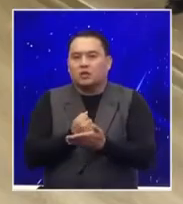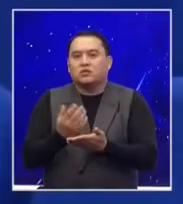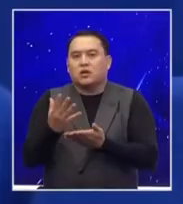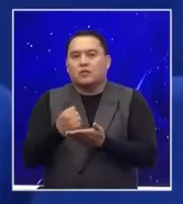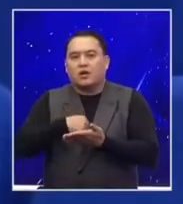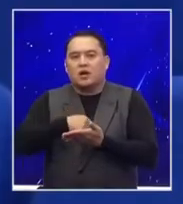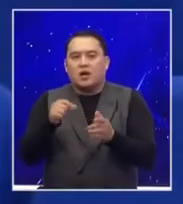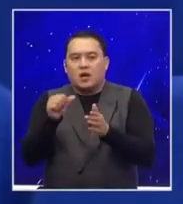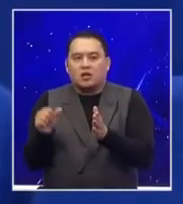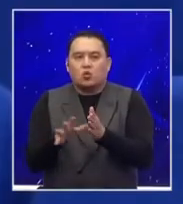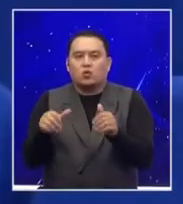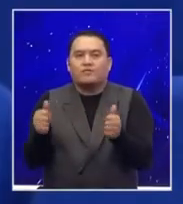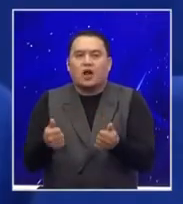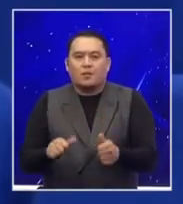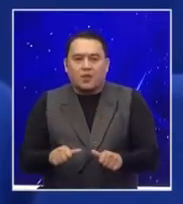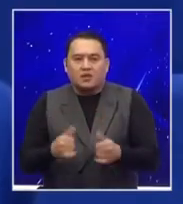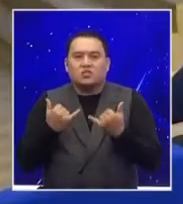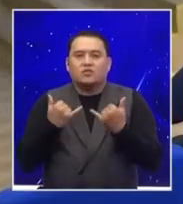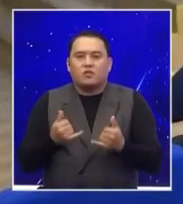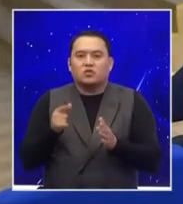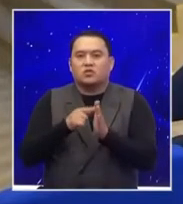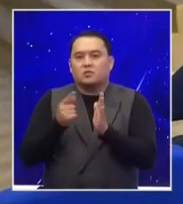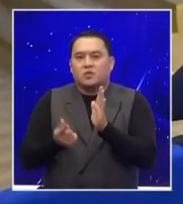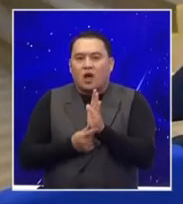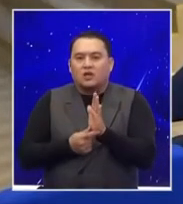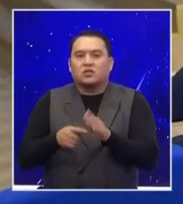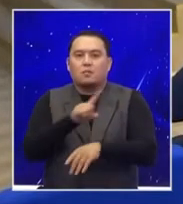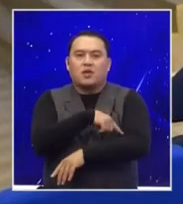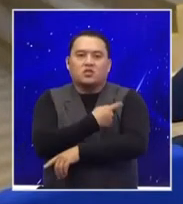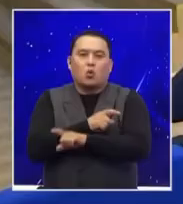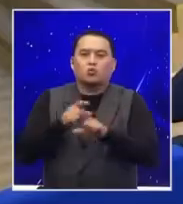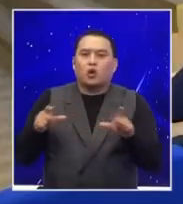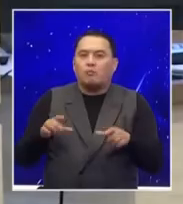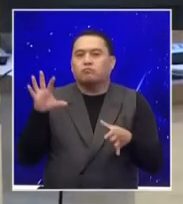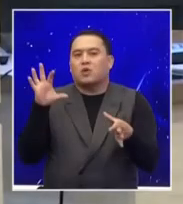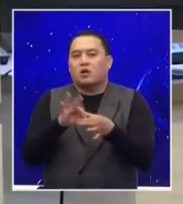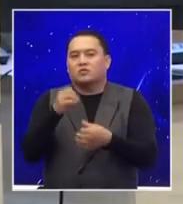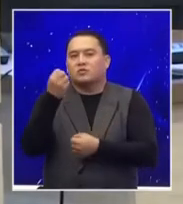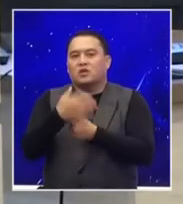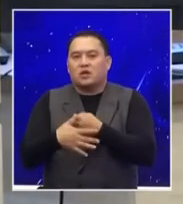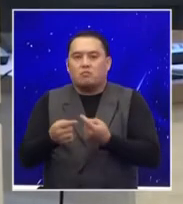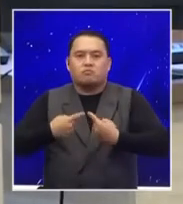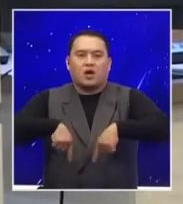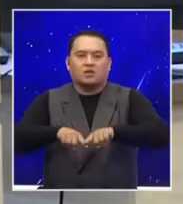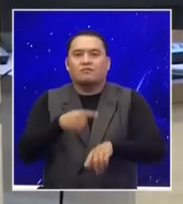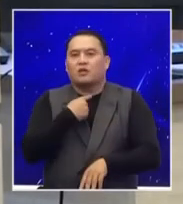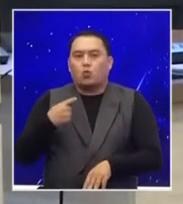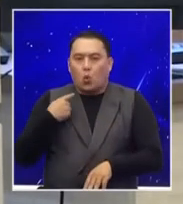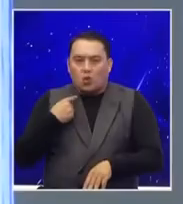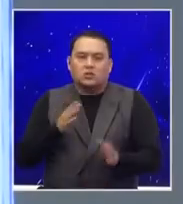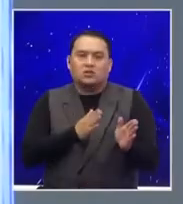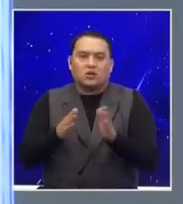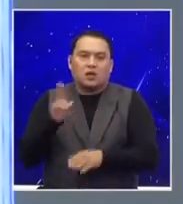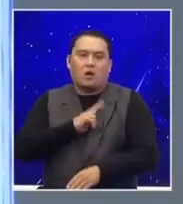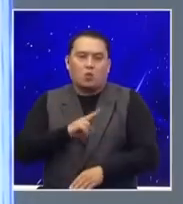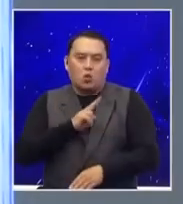базу данных в электронном формате. На данный момент уже 17 медучреждений региона подключено к централизованной базе. В Талдыкургане эта